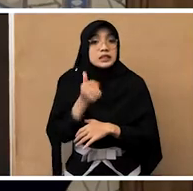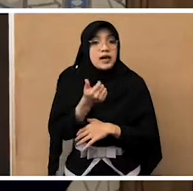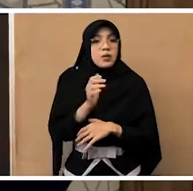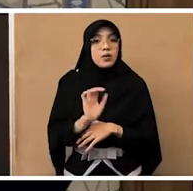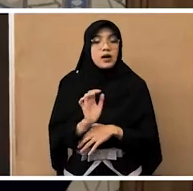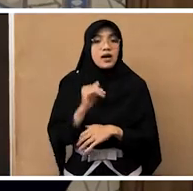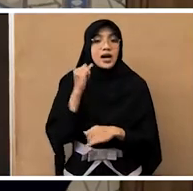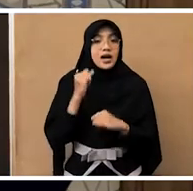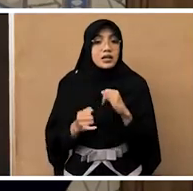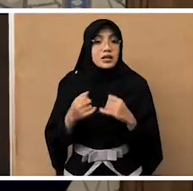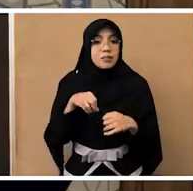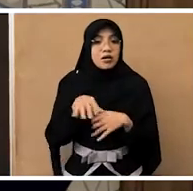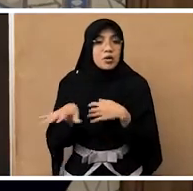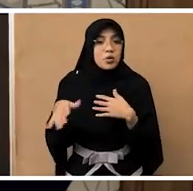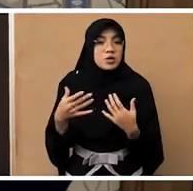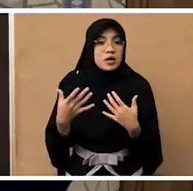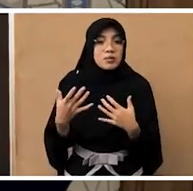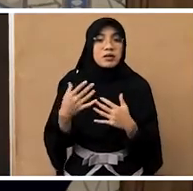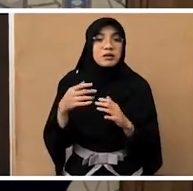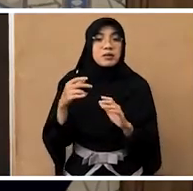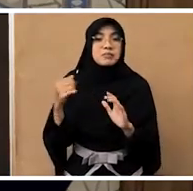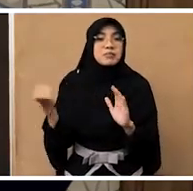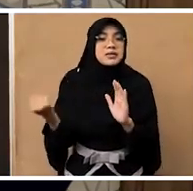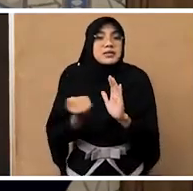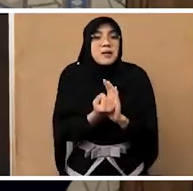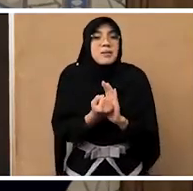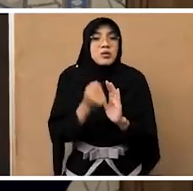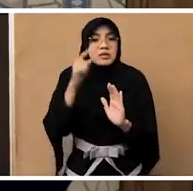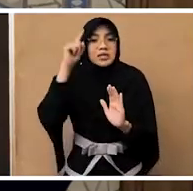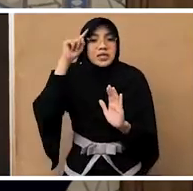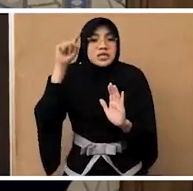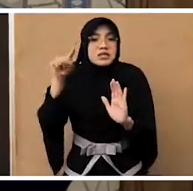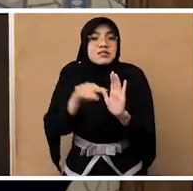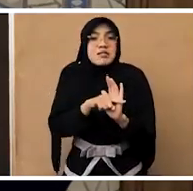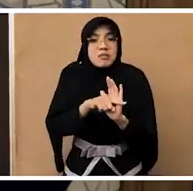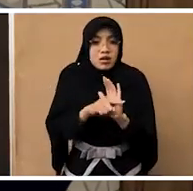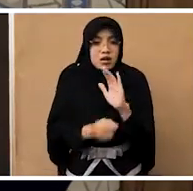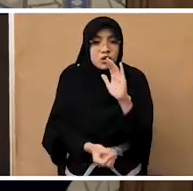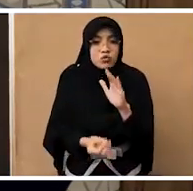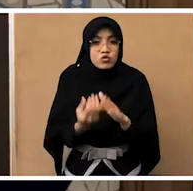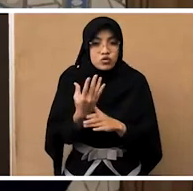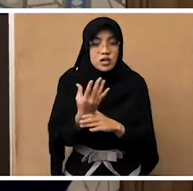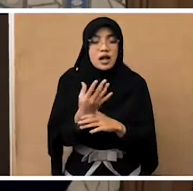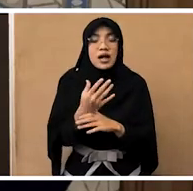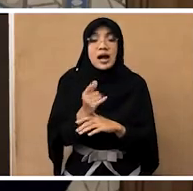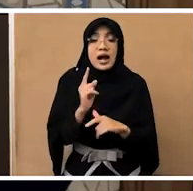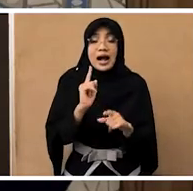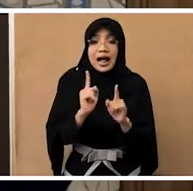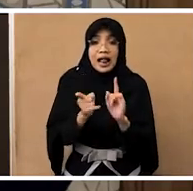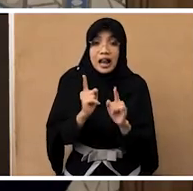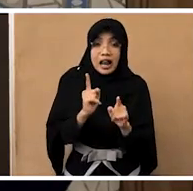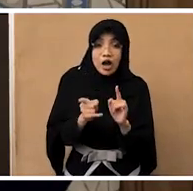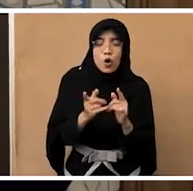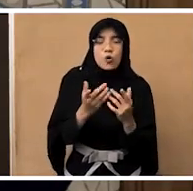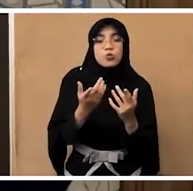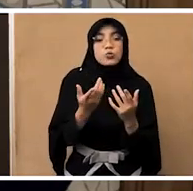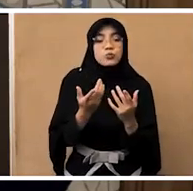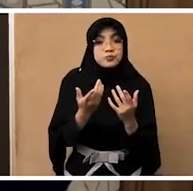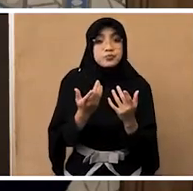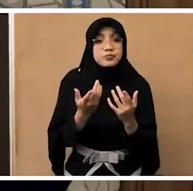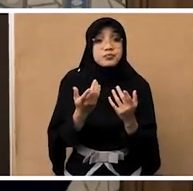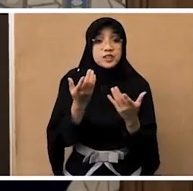akhirnya stempel akhirnya stigma yang muncul ketika seorang apa